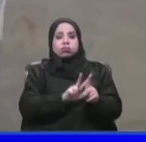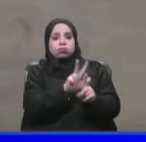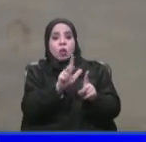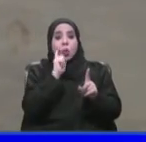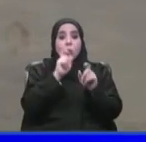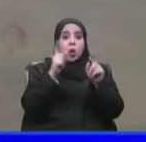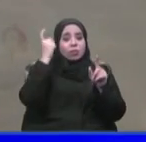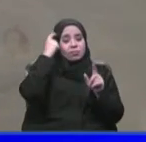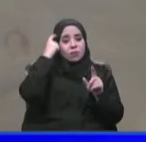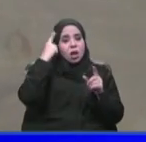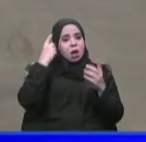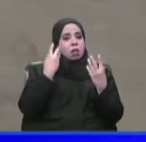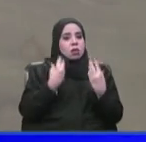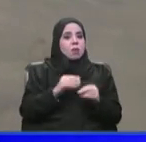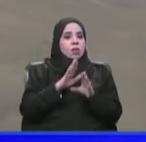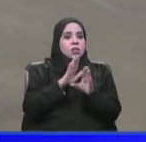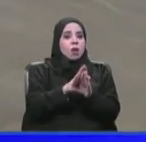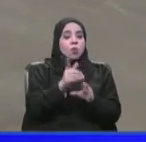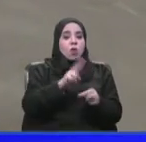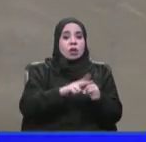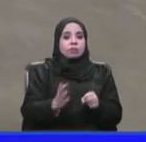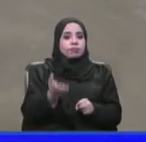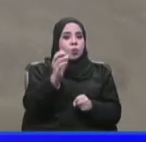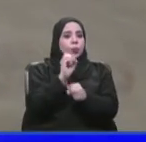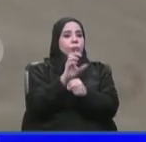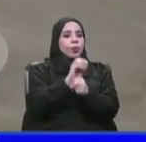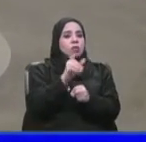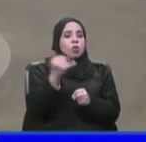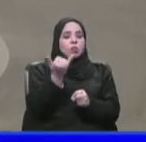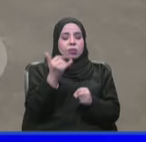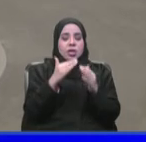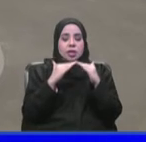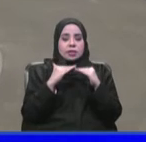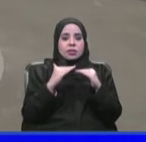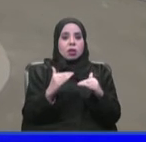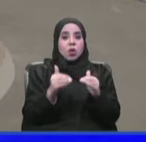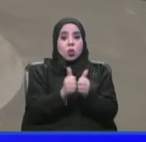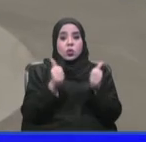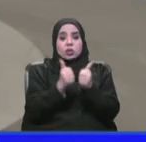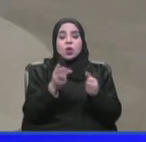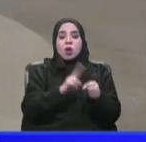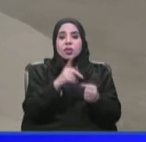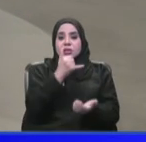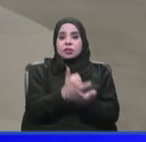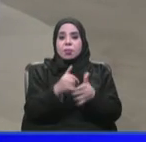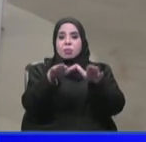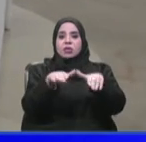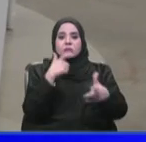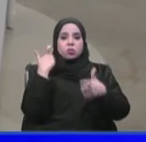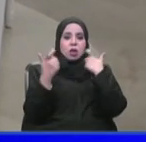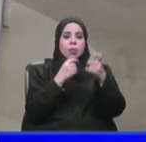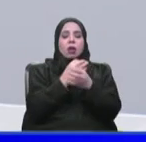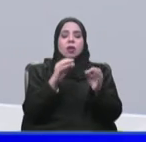القناعات وترسيخ القيم ورفع الوعي بضرورات استقرار الأسرة، والتزام المجلس بمتابعة